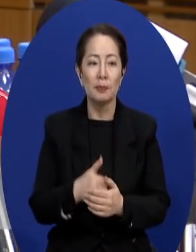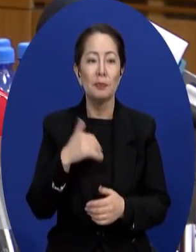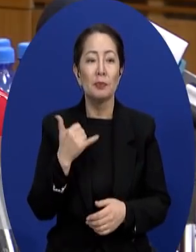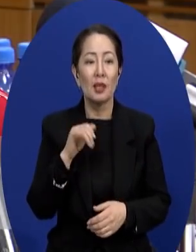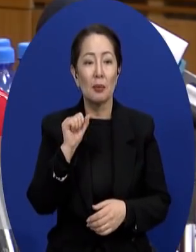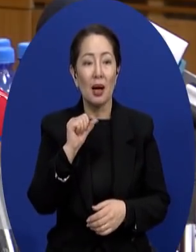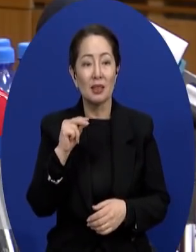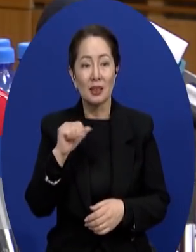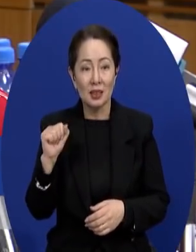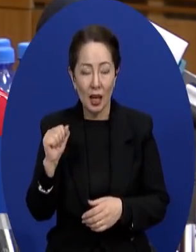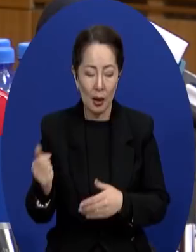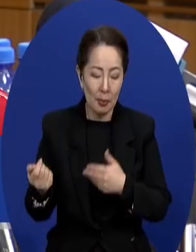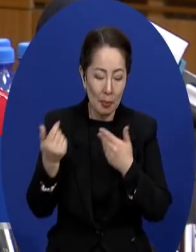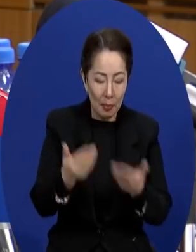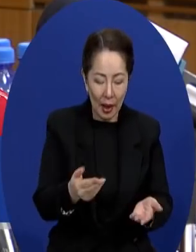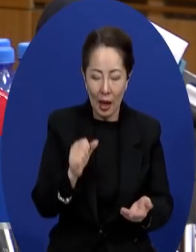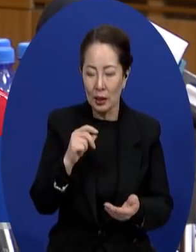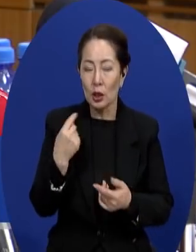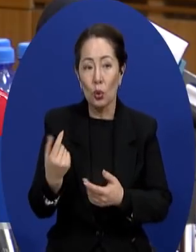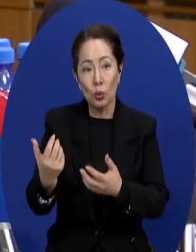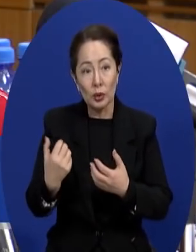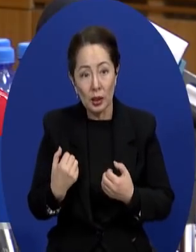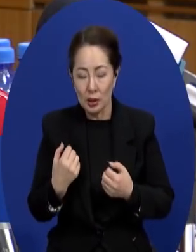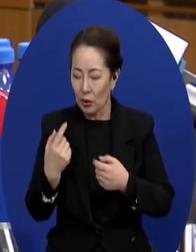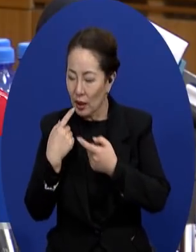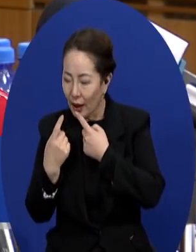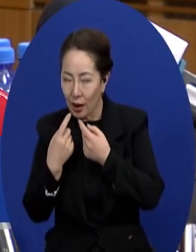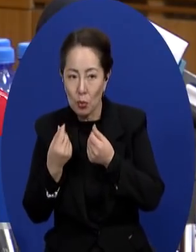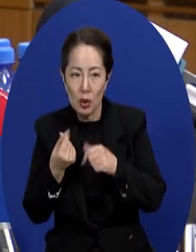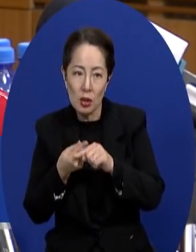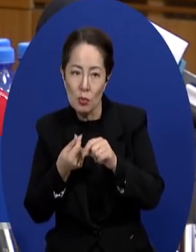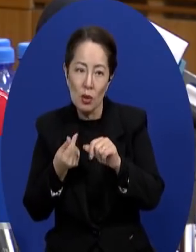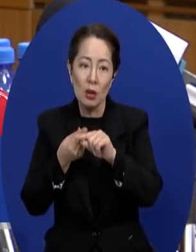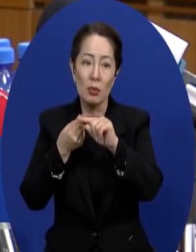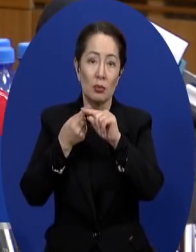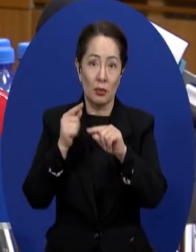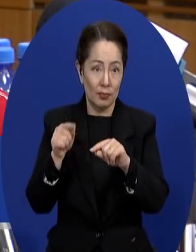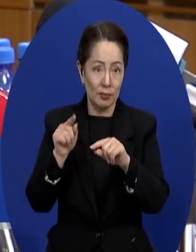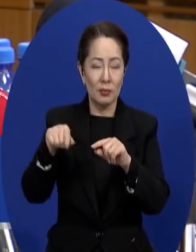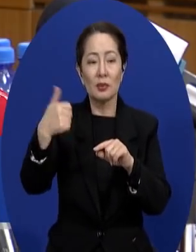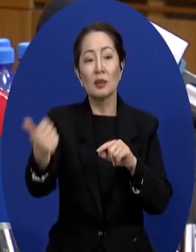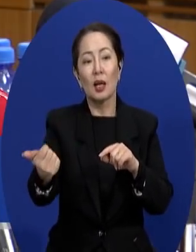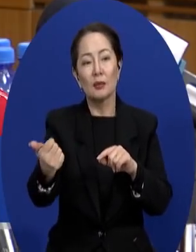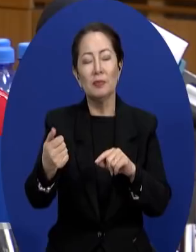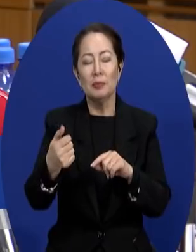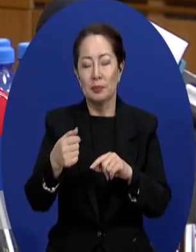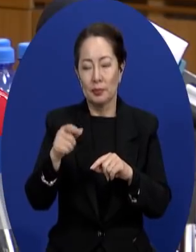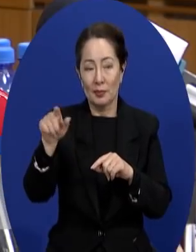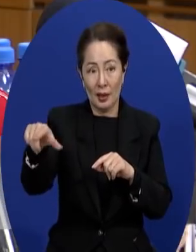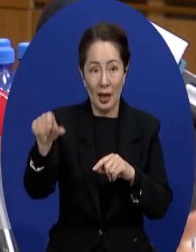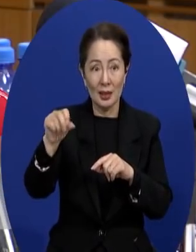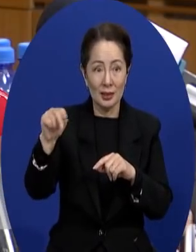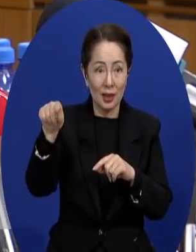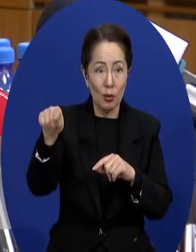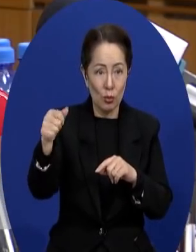илгээгч, хүлээг авахч талууд хоорондоо үгсэж үн өртгөө нэмдэг. Цаа талтайгаа ярьж одоо энэ ачаанаас зайлшгүй